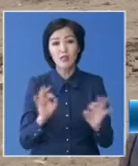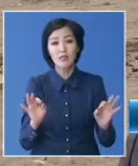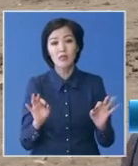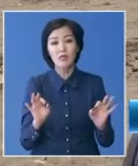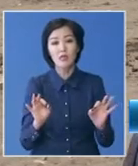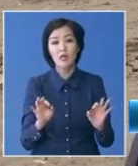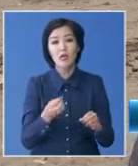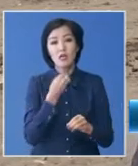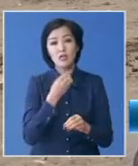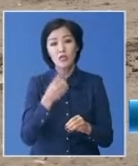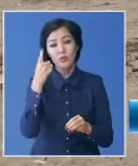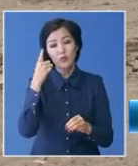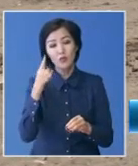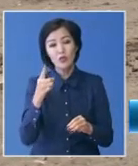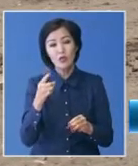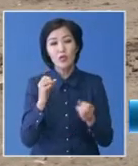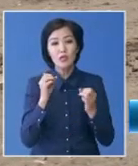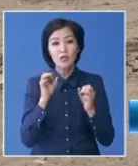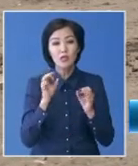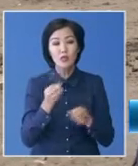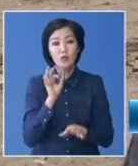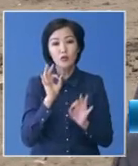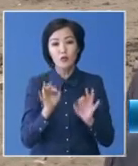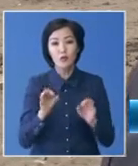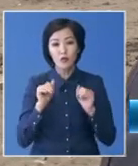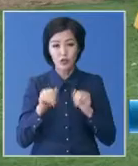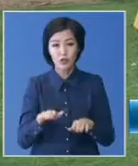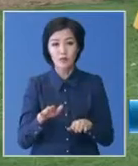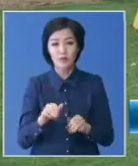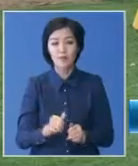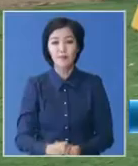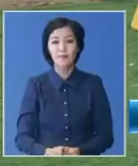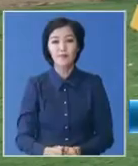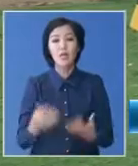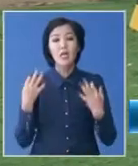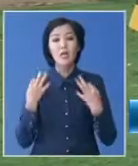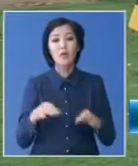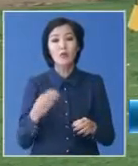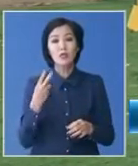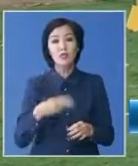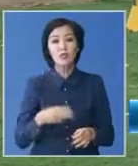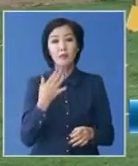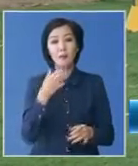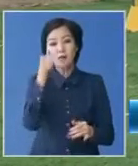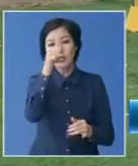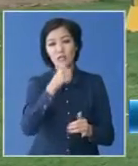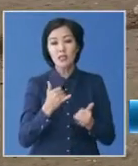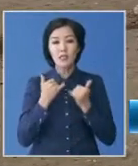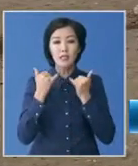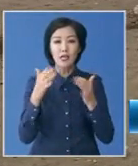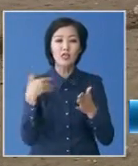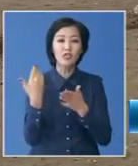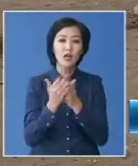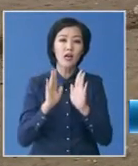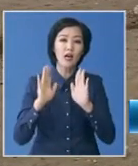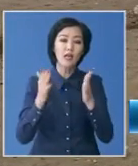ойменен жақсы шешім қабылданған екен, іске асырылған екен деп айтып жатыр. Тәуелсіздіктің 25 жылдығына тарту ретінде жасалған жаңа аллеяның